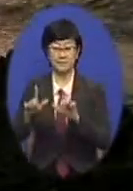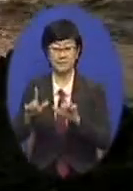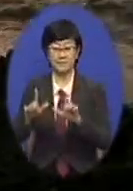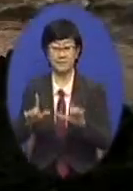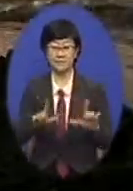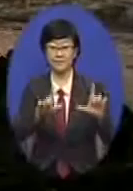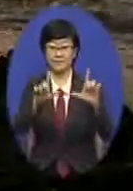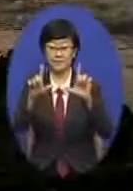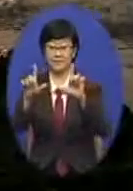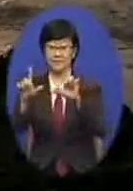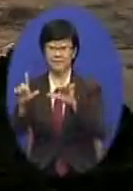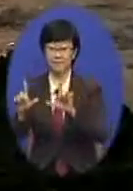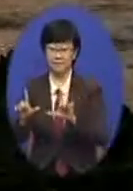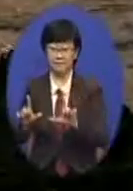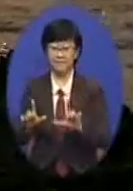마을